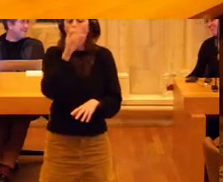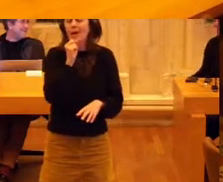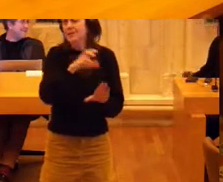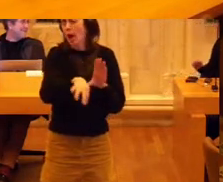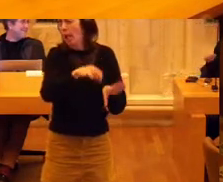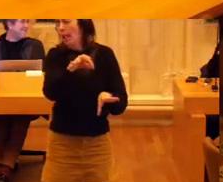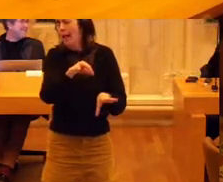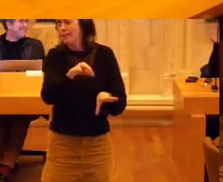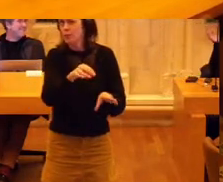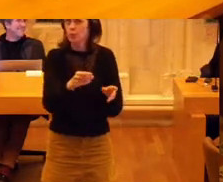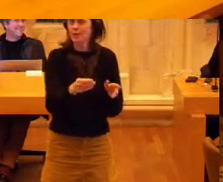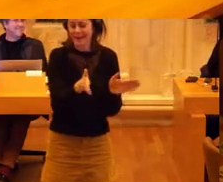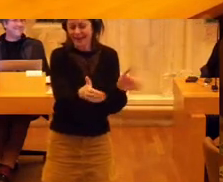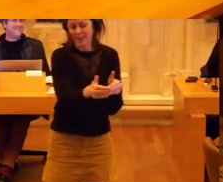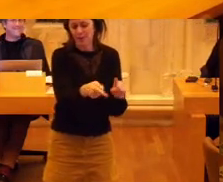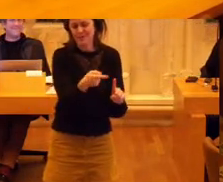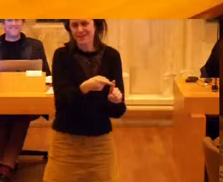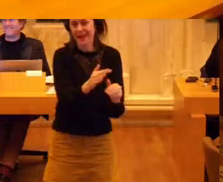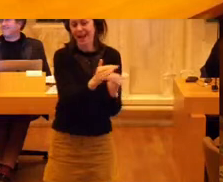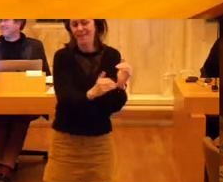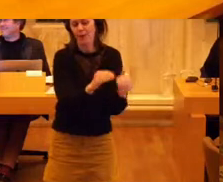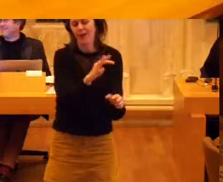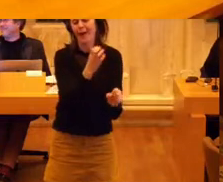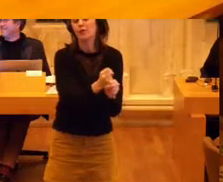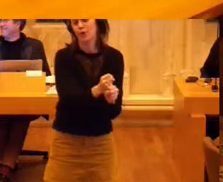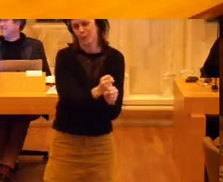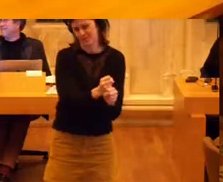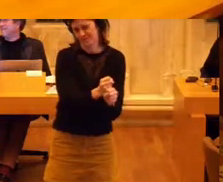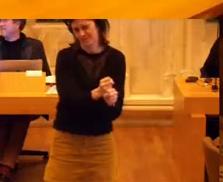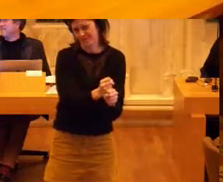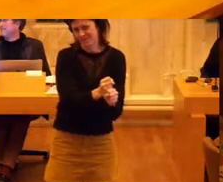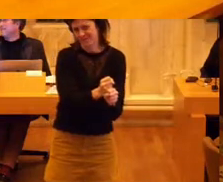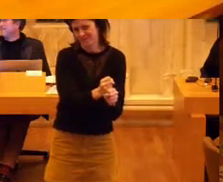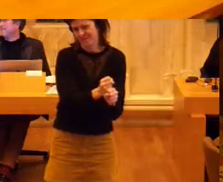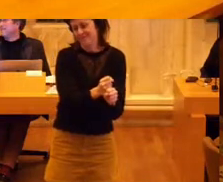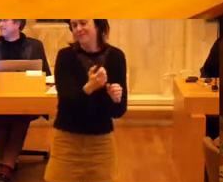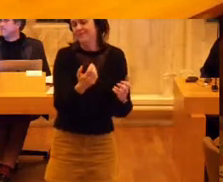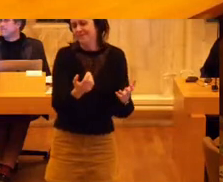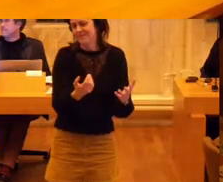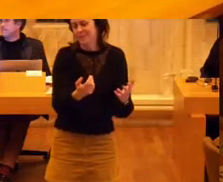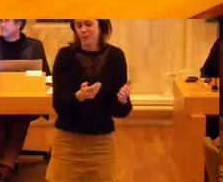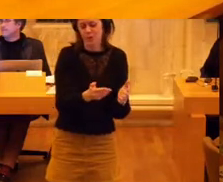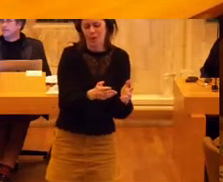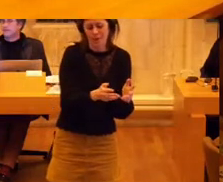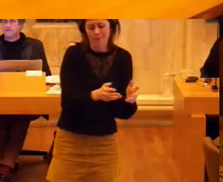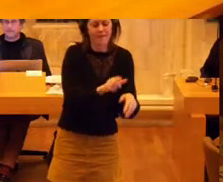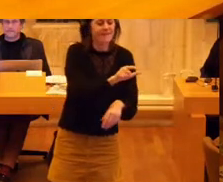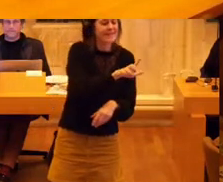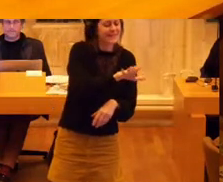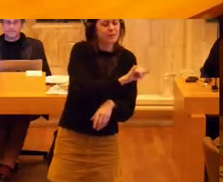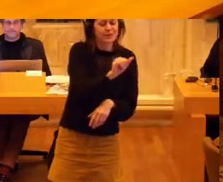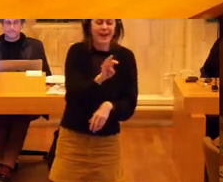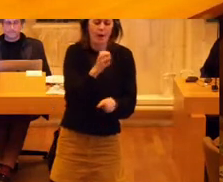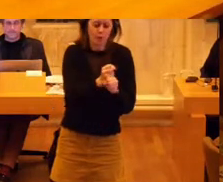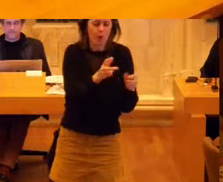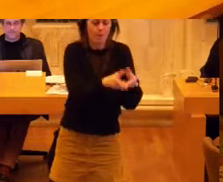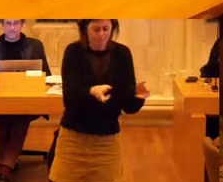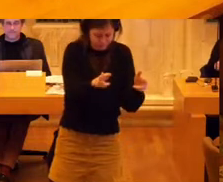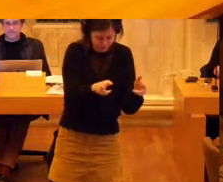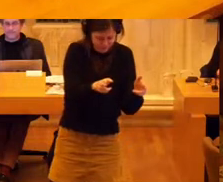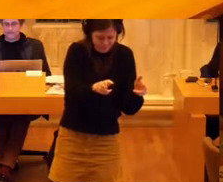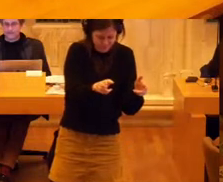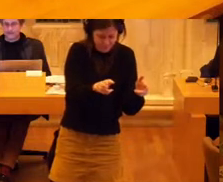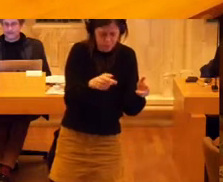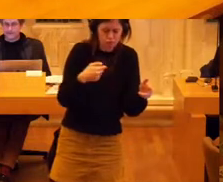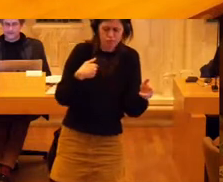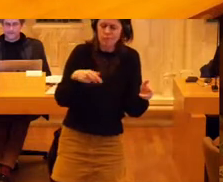moins de 40 ans. On avait toute une catégorie des moins de 40, donc on avait rajouté ce segment-là, 25-40. Donc je peux demander